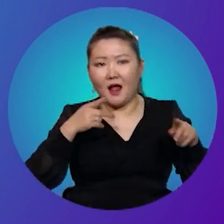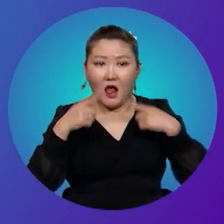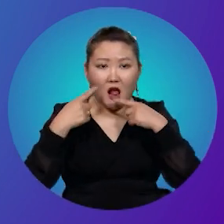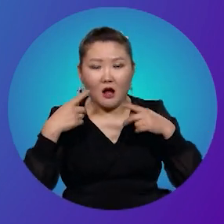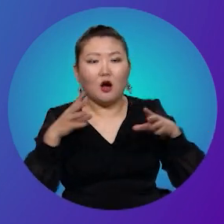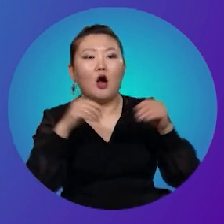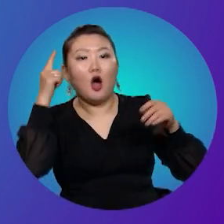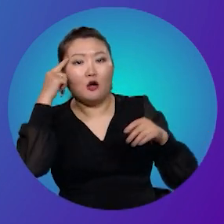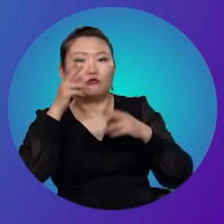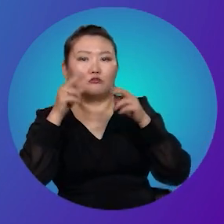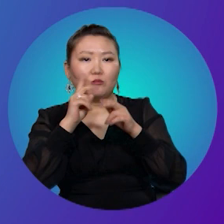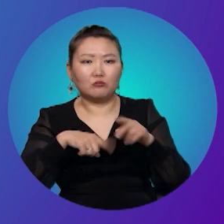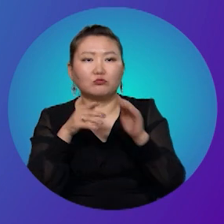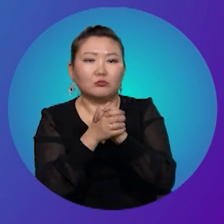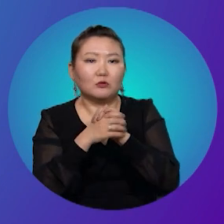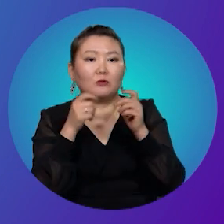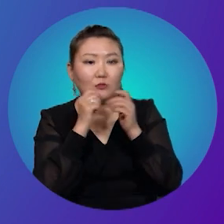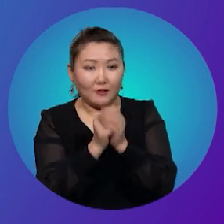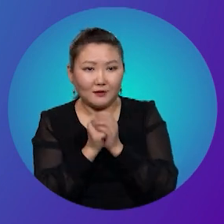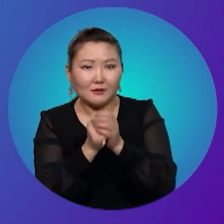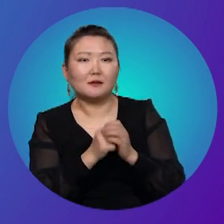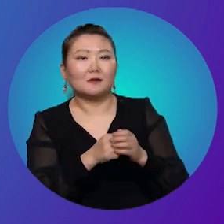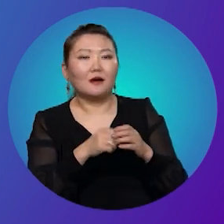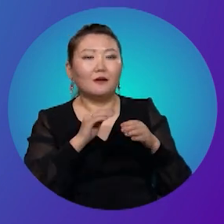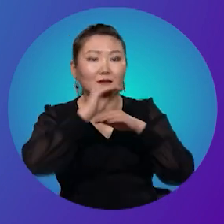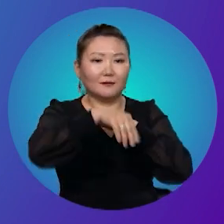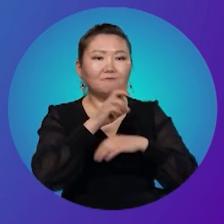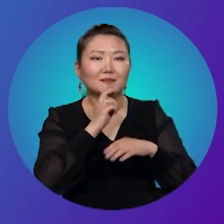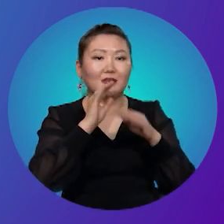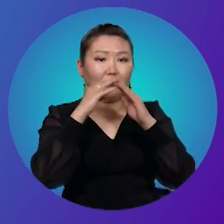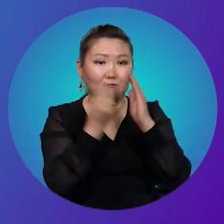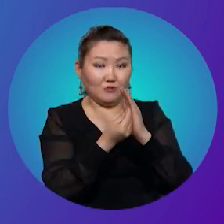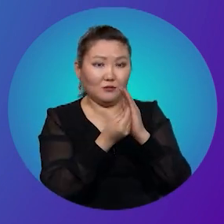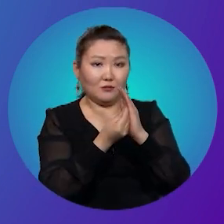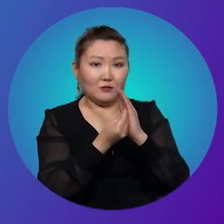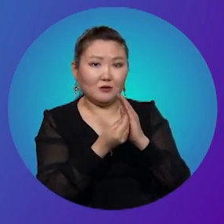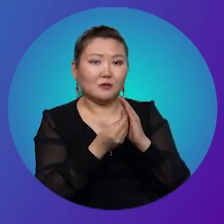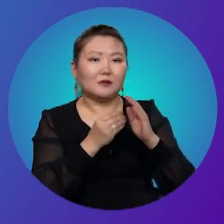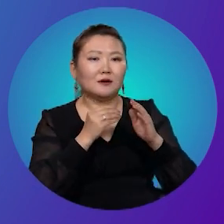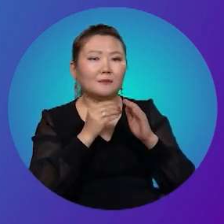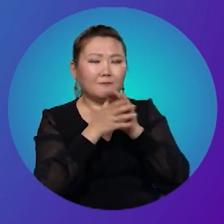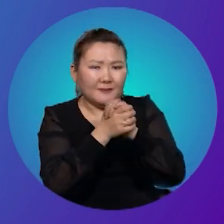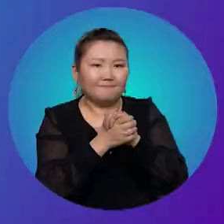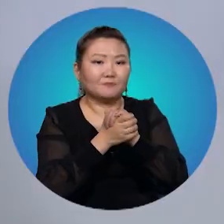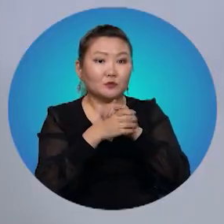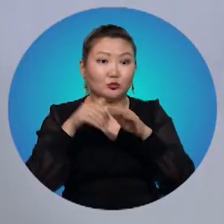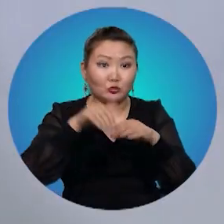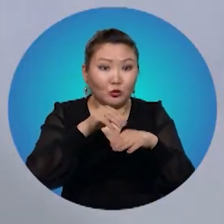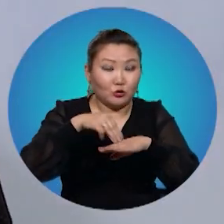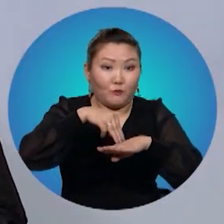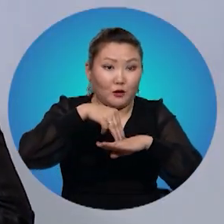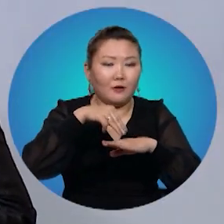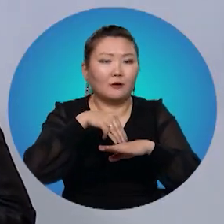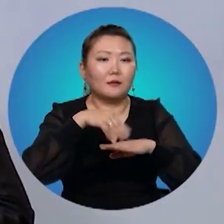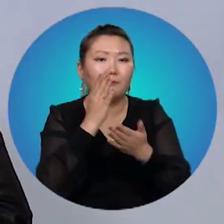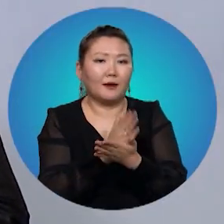хэрэгтэй. Бэрхшээлийг хамтдаа даван туулах чадвартай гэр бүл бол одоо яах вэ гэхээр бат бэх доктортой байна гэсэн үг. За,